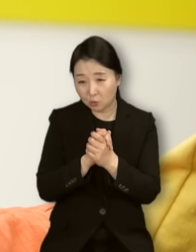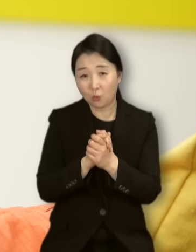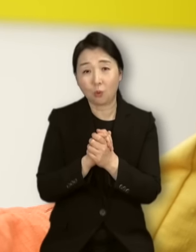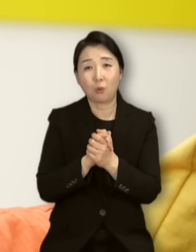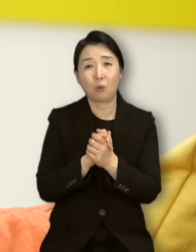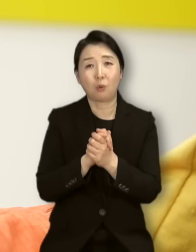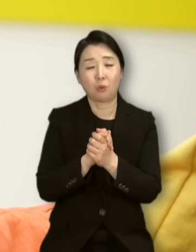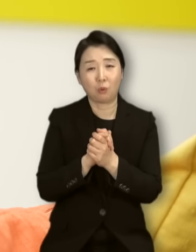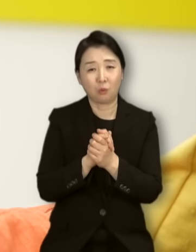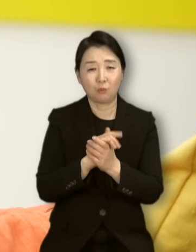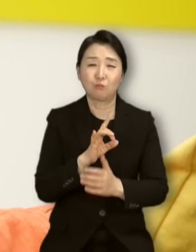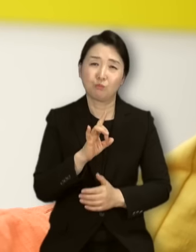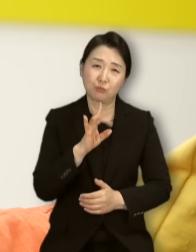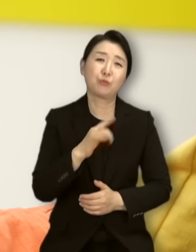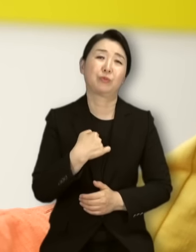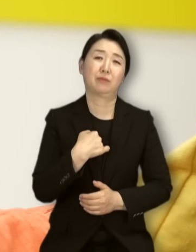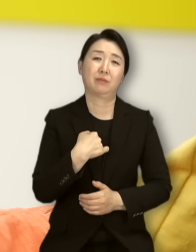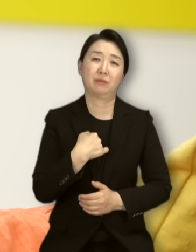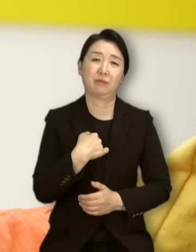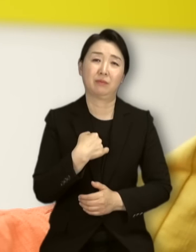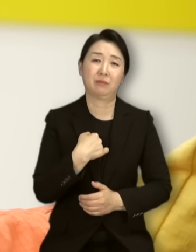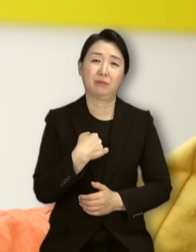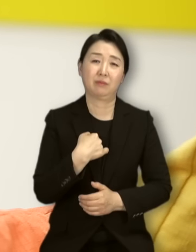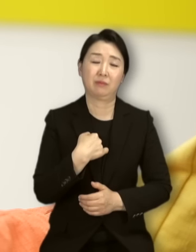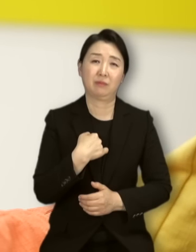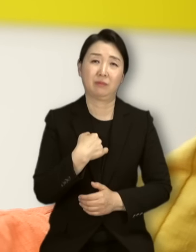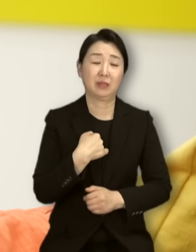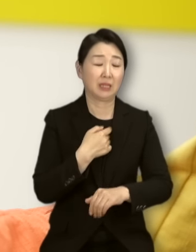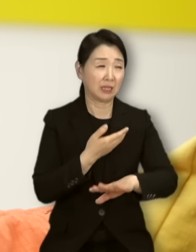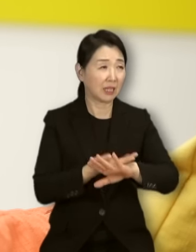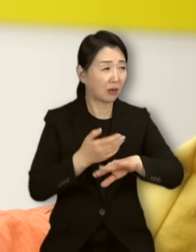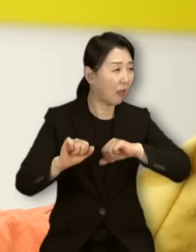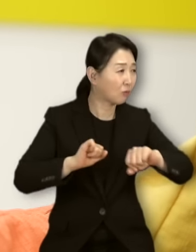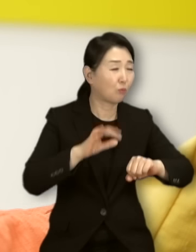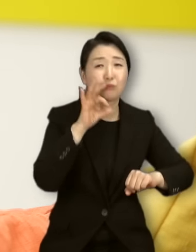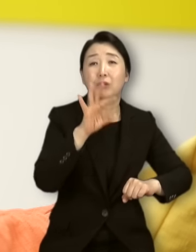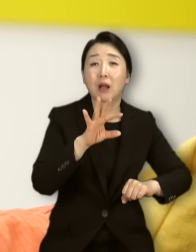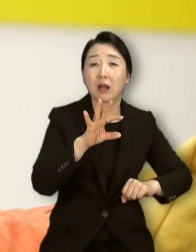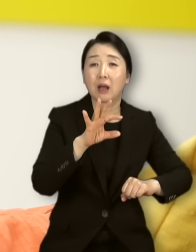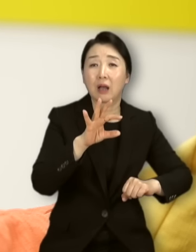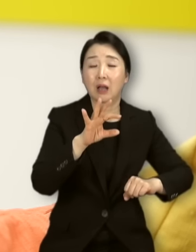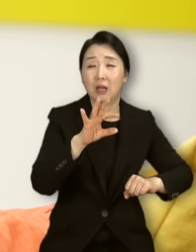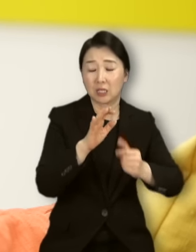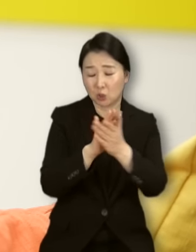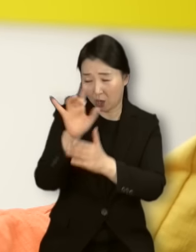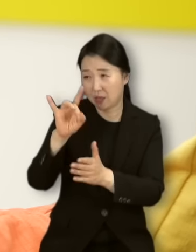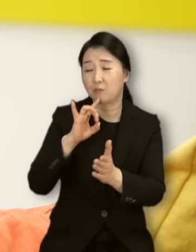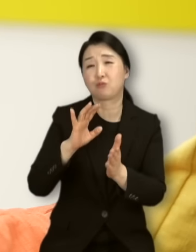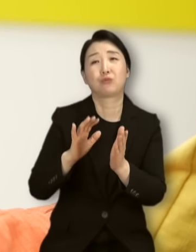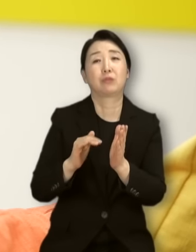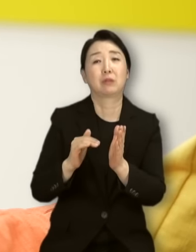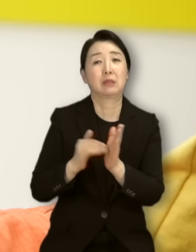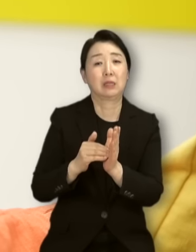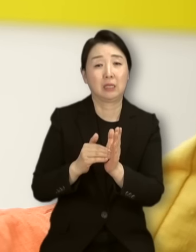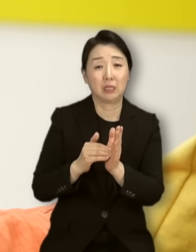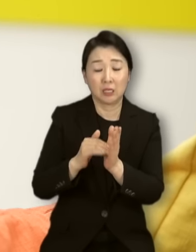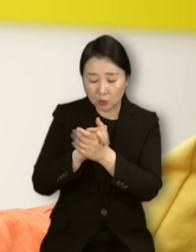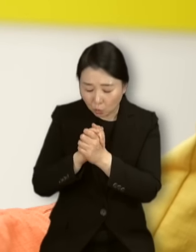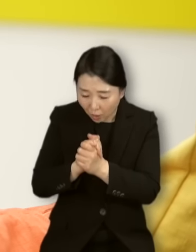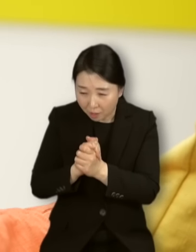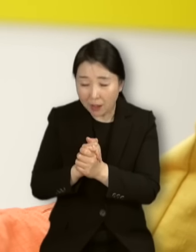기도를 기도밖에 할 수 없는 상황이 됐던 거 같아요네 근데 기도를 하다 보면 내 마음이 점점 점점